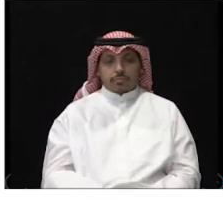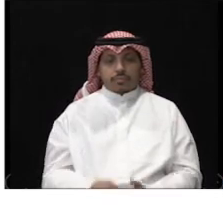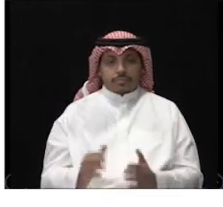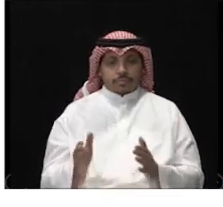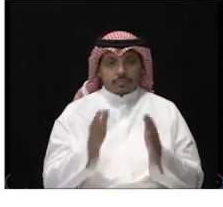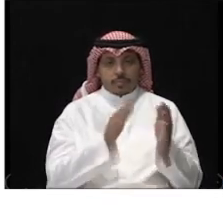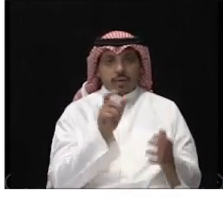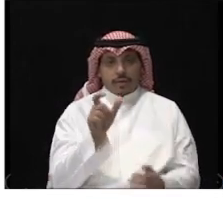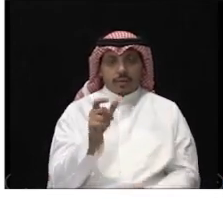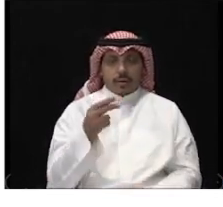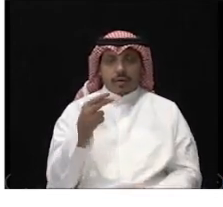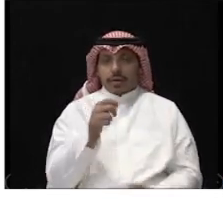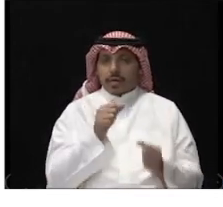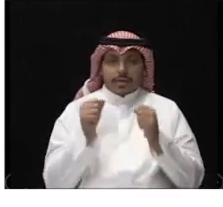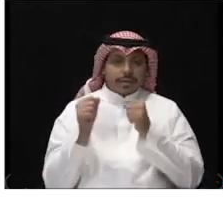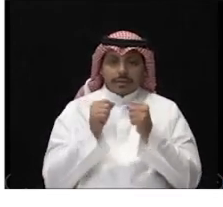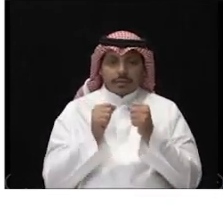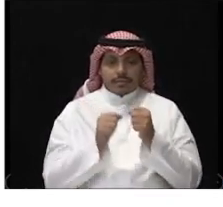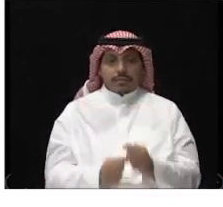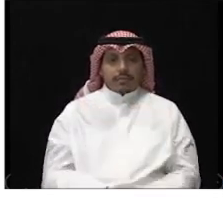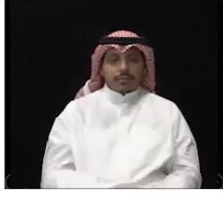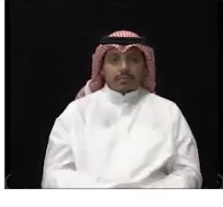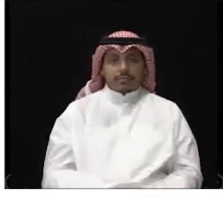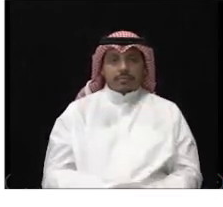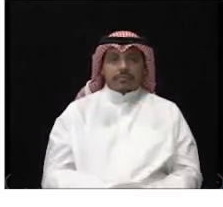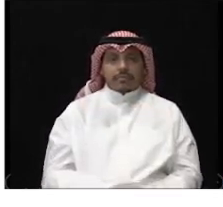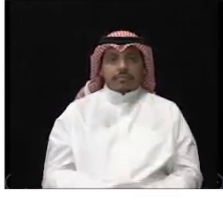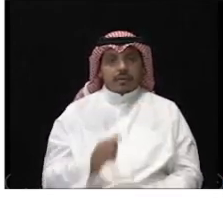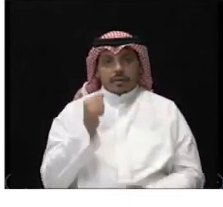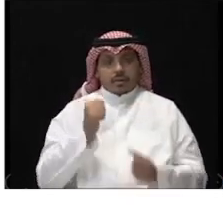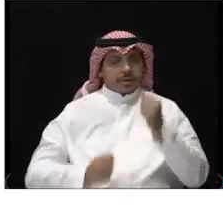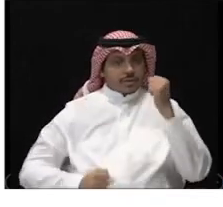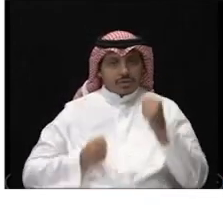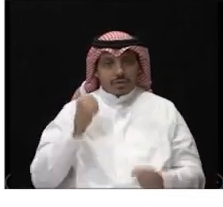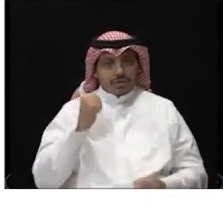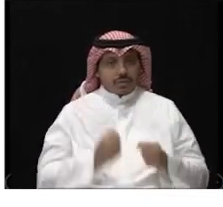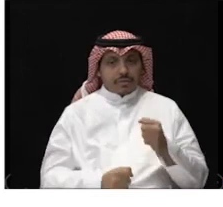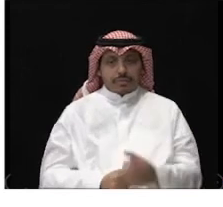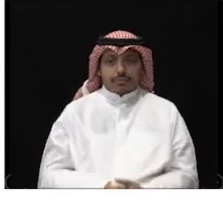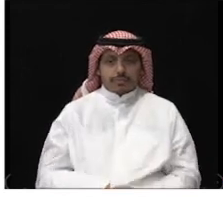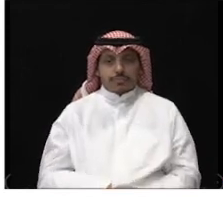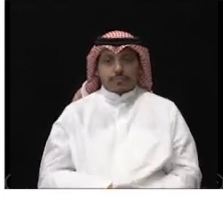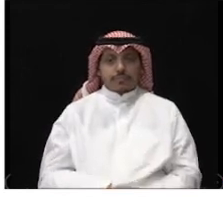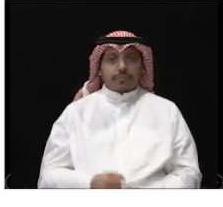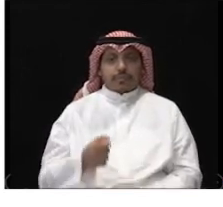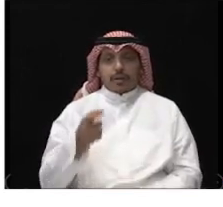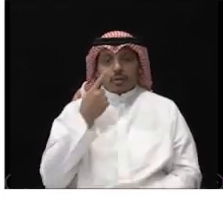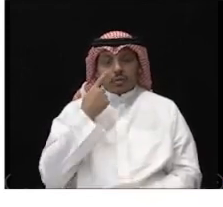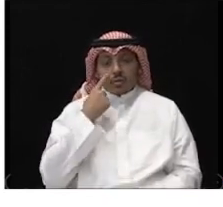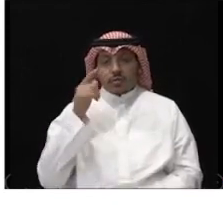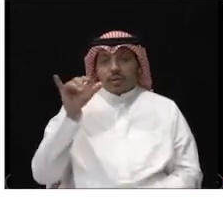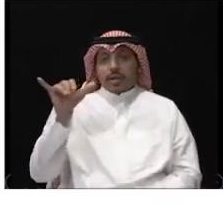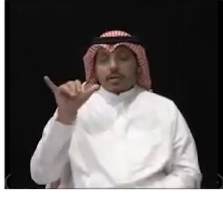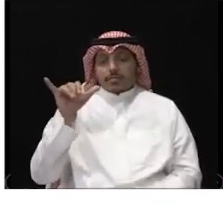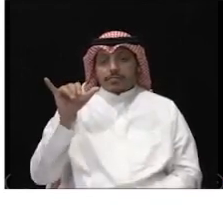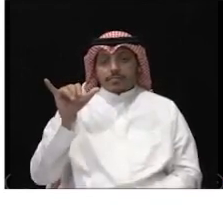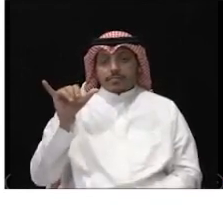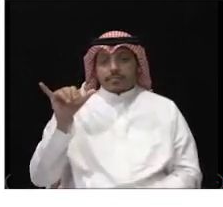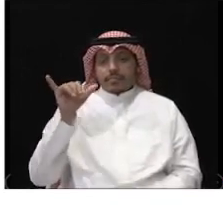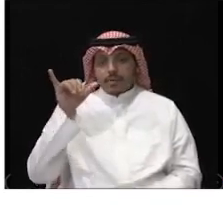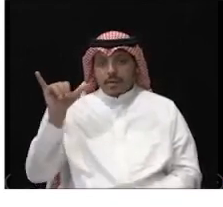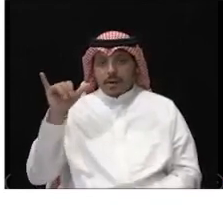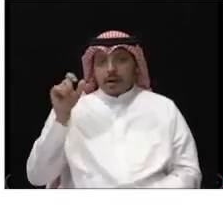ممتاز، عيد، أحسنتم، يجري، ممتاز. إذا لاحظ حرف الياء في أول الكلمة وفي وسط